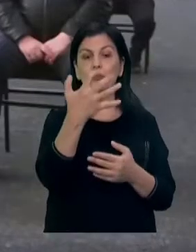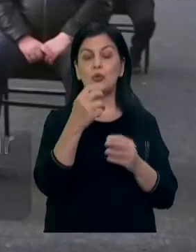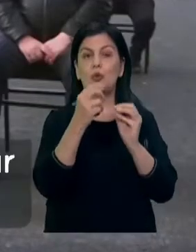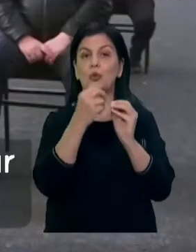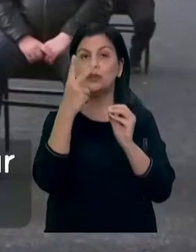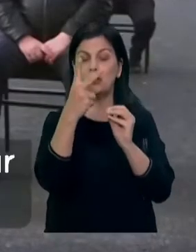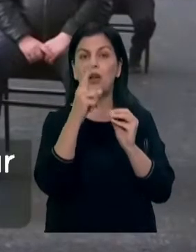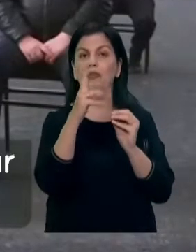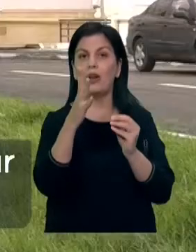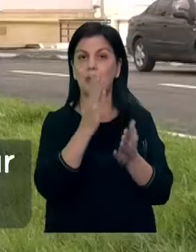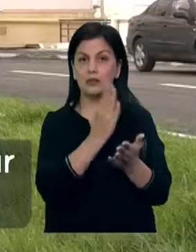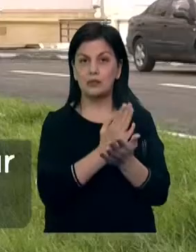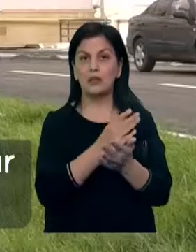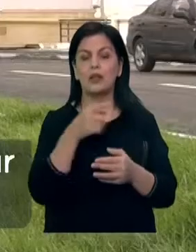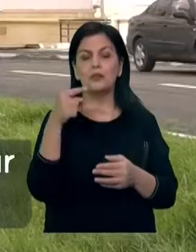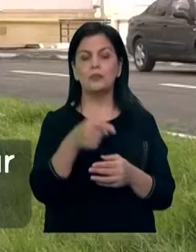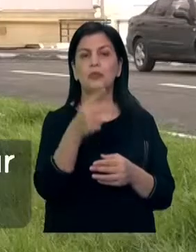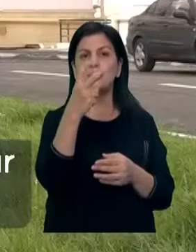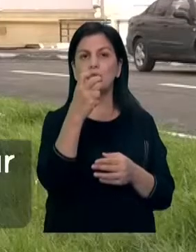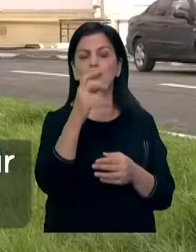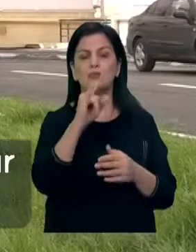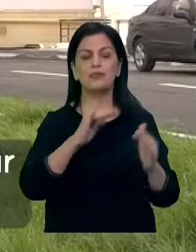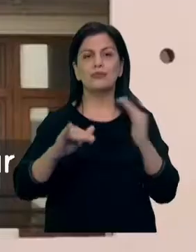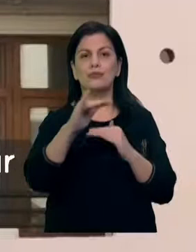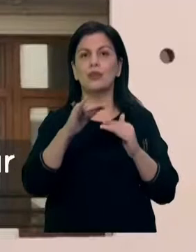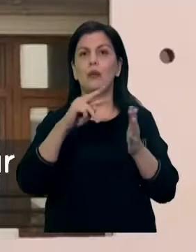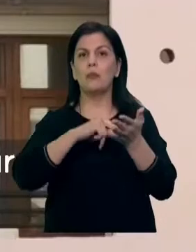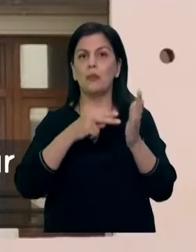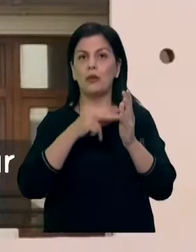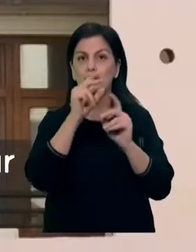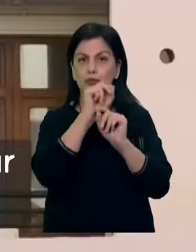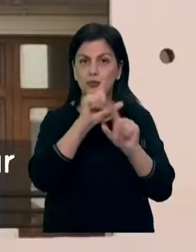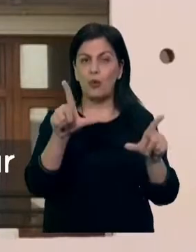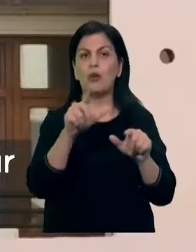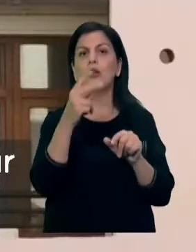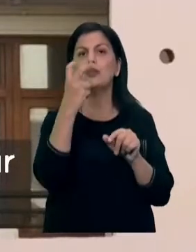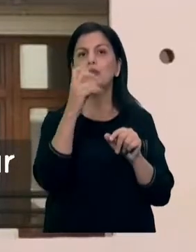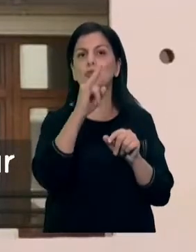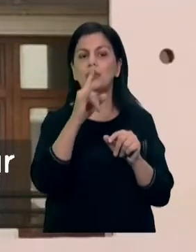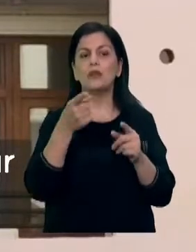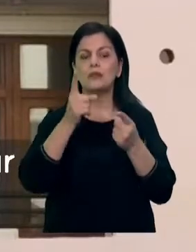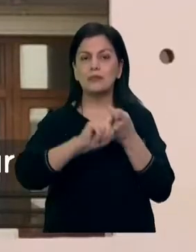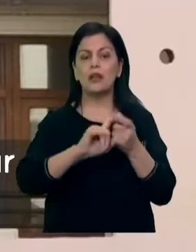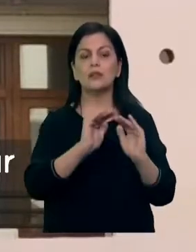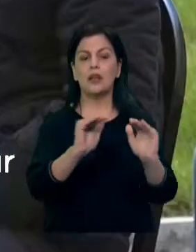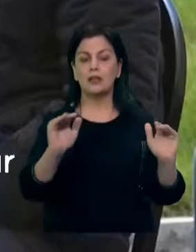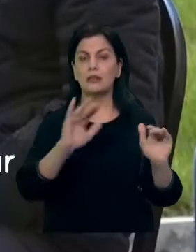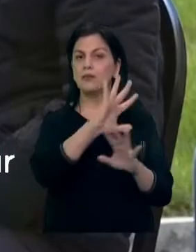Qəsəbə daxilində 1200 şagirdlik məktəb, 200 uşaqlıq bağçada inşa edilib.